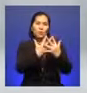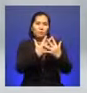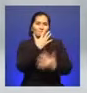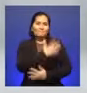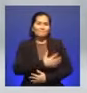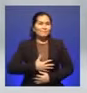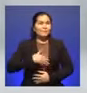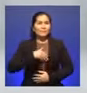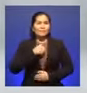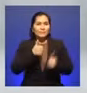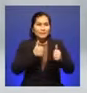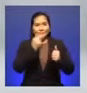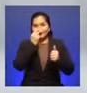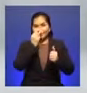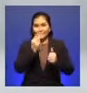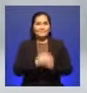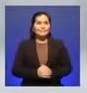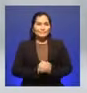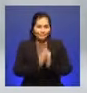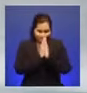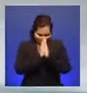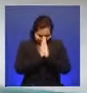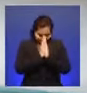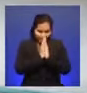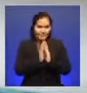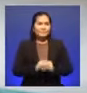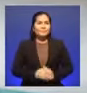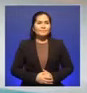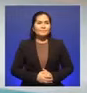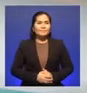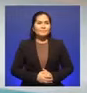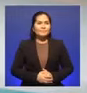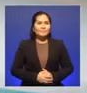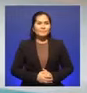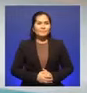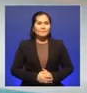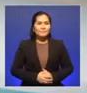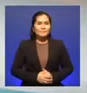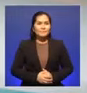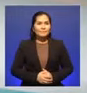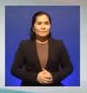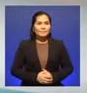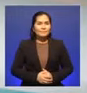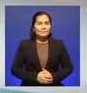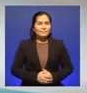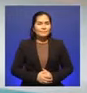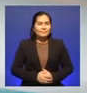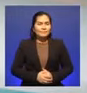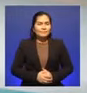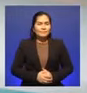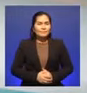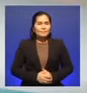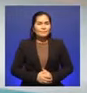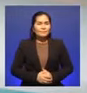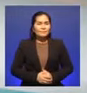ภาวะขอเรียนเชิญค่ะสวัสดีค่ะอาจารย์ สว ั สดีค ่ ะ ค ่ ะ ค่ะก็วัน